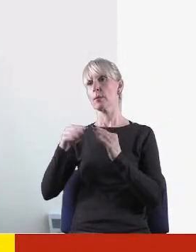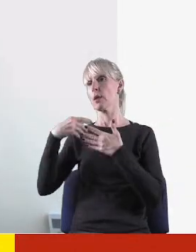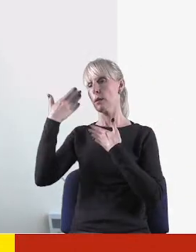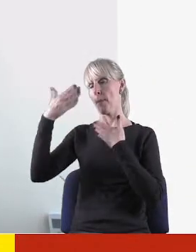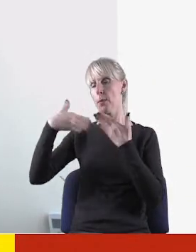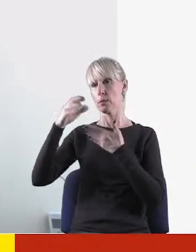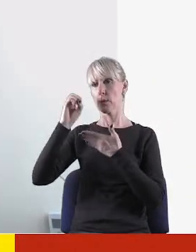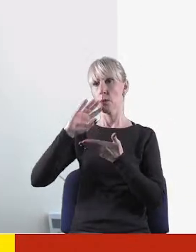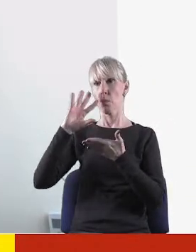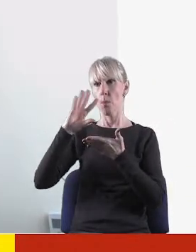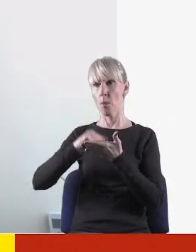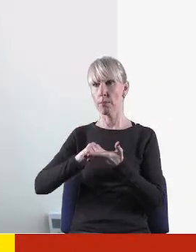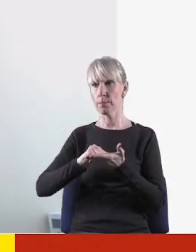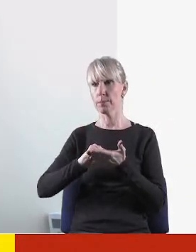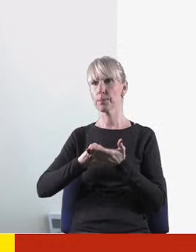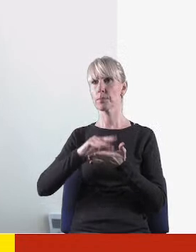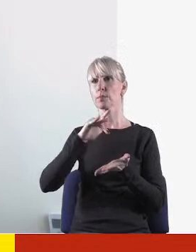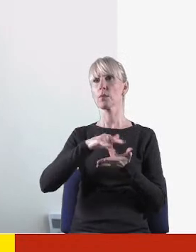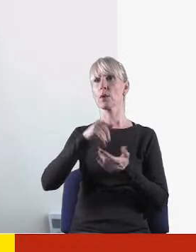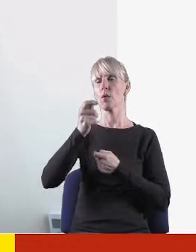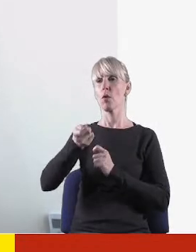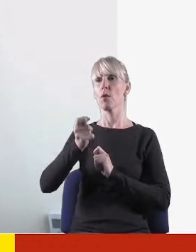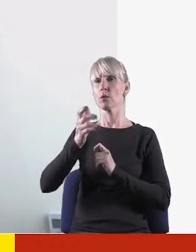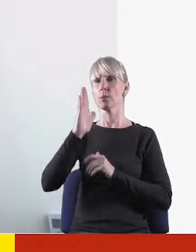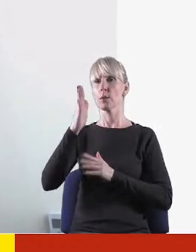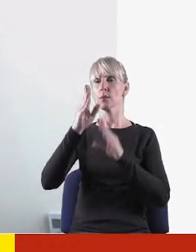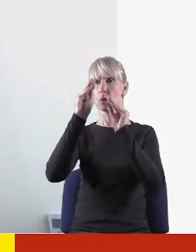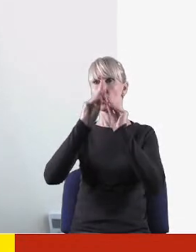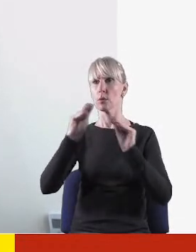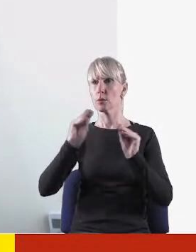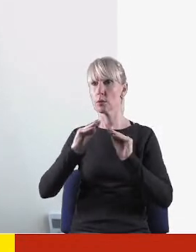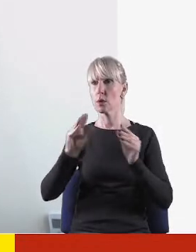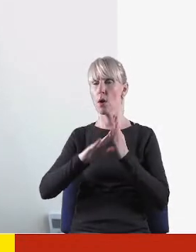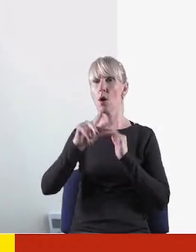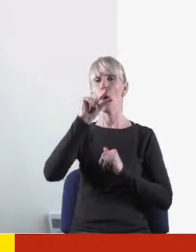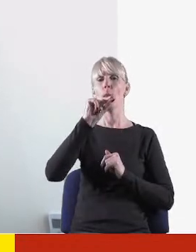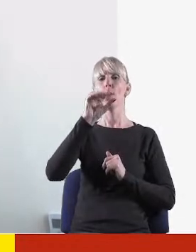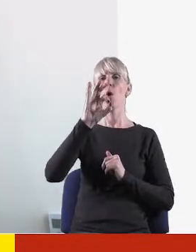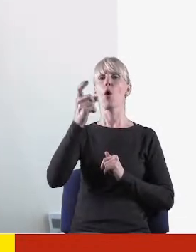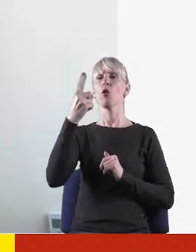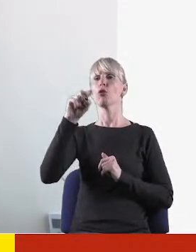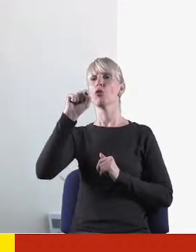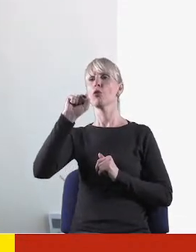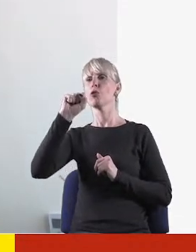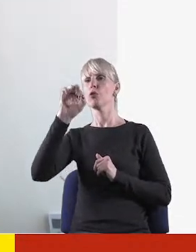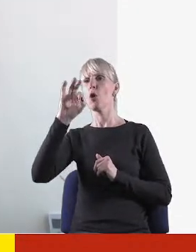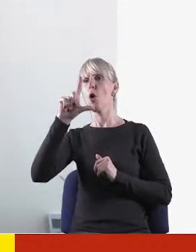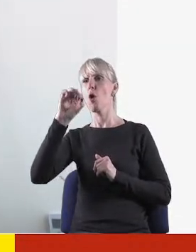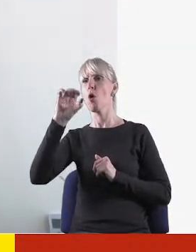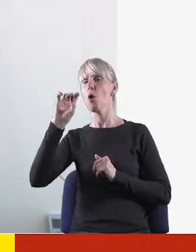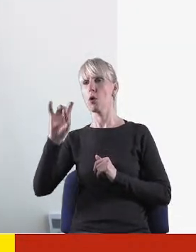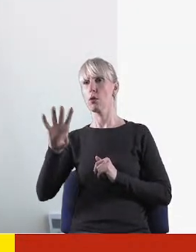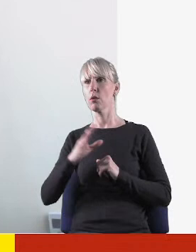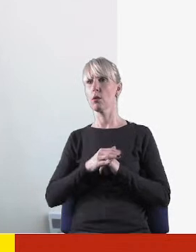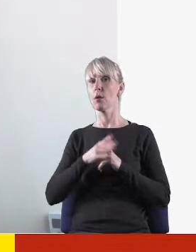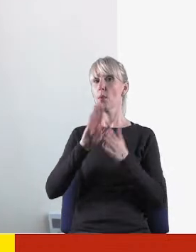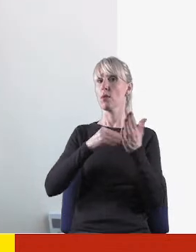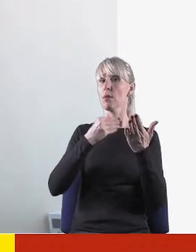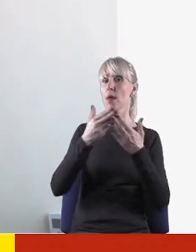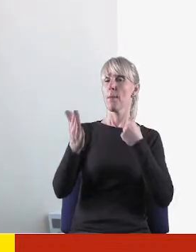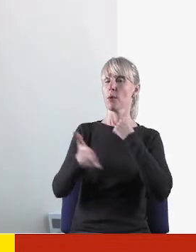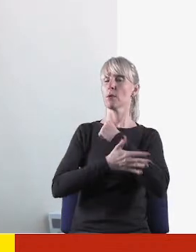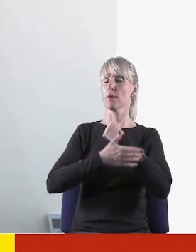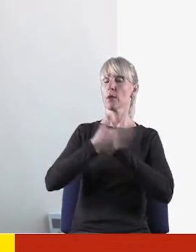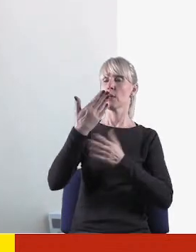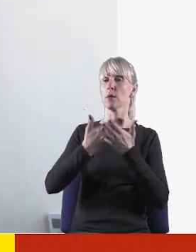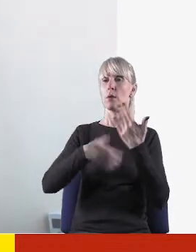w Łowiczu będziemy kształcić podologów, to na podstawie tych opracowań dyrektorzy występują do